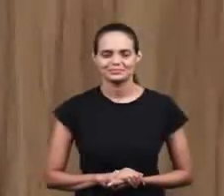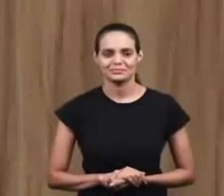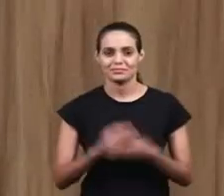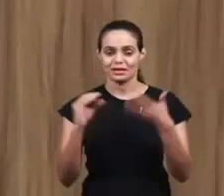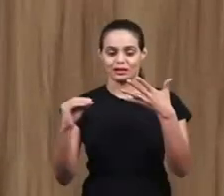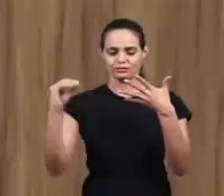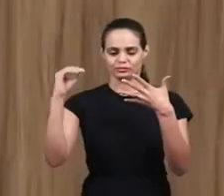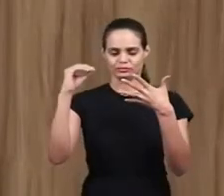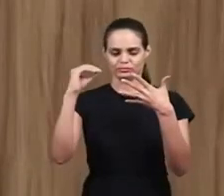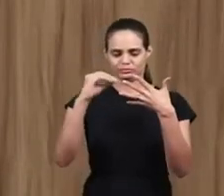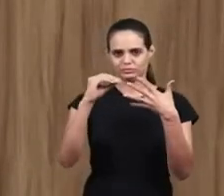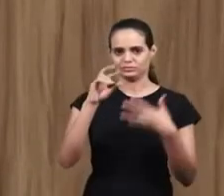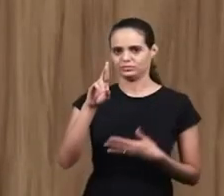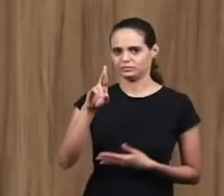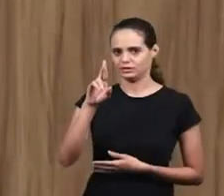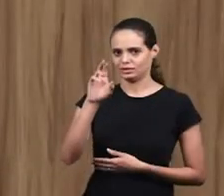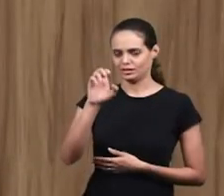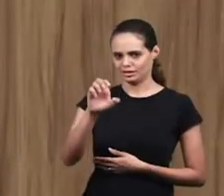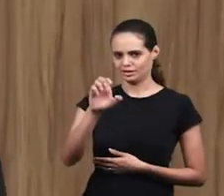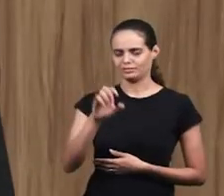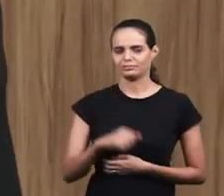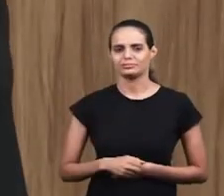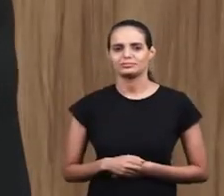E über. 1, 2, 3, 4.